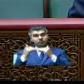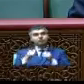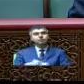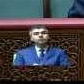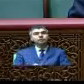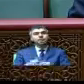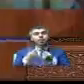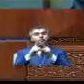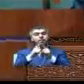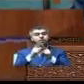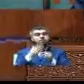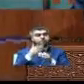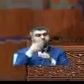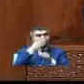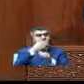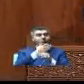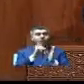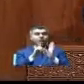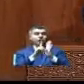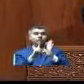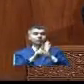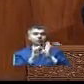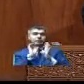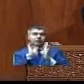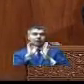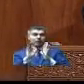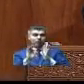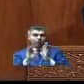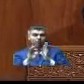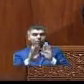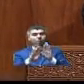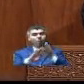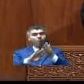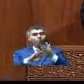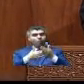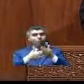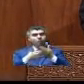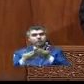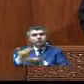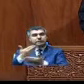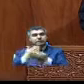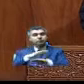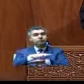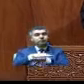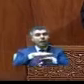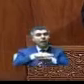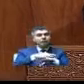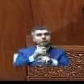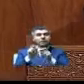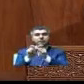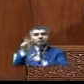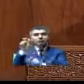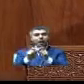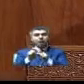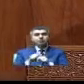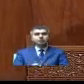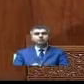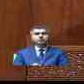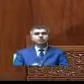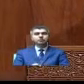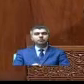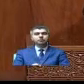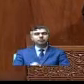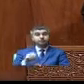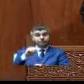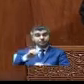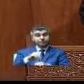تفاوت صارخ في الولوج إلى الحقوق الأساسية لدى عديد كبير من الجهات ومواطنيها.